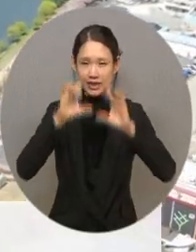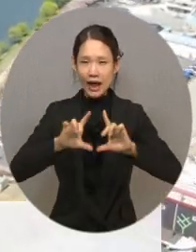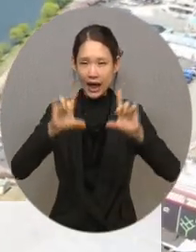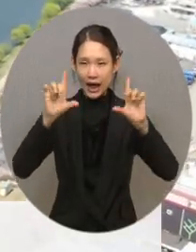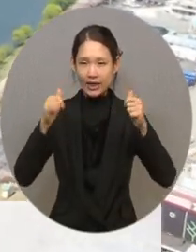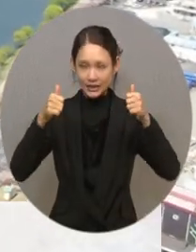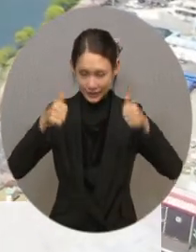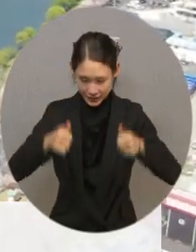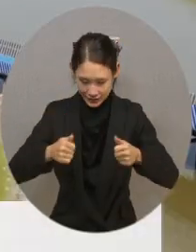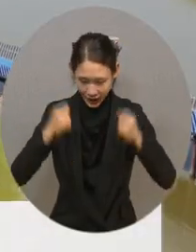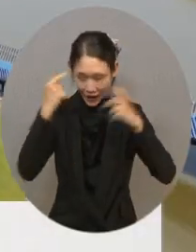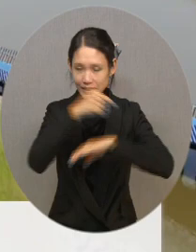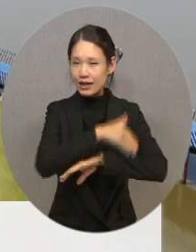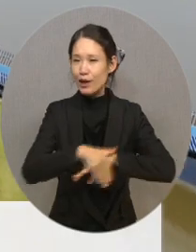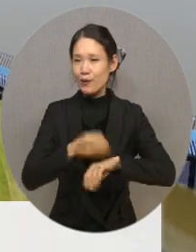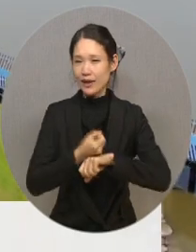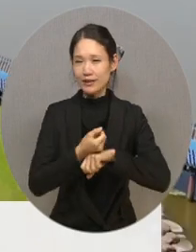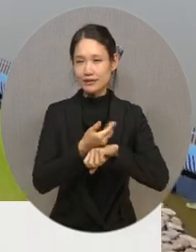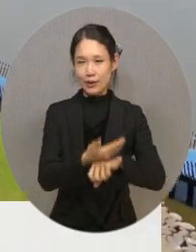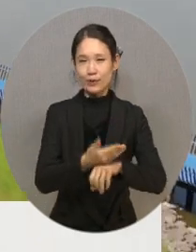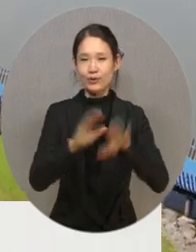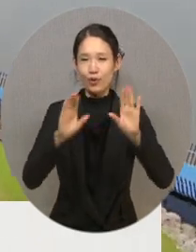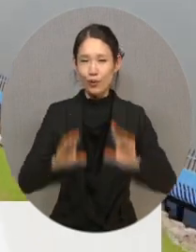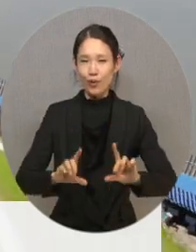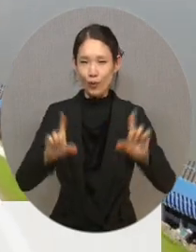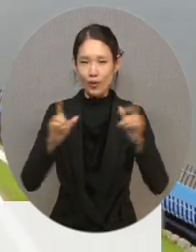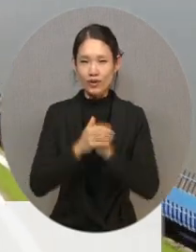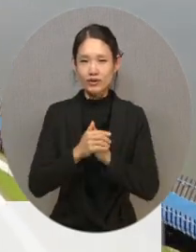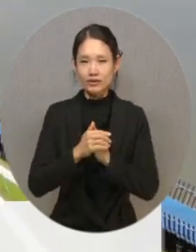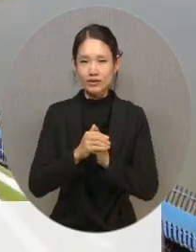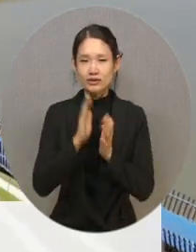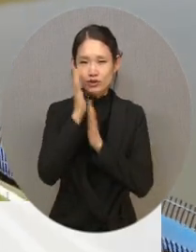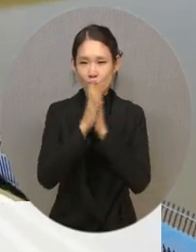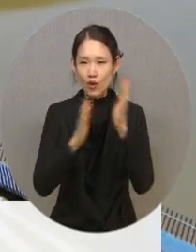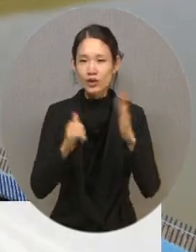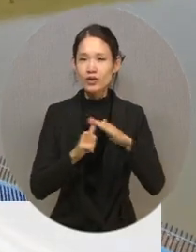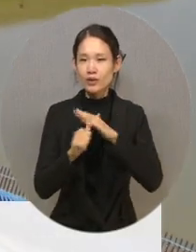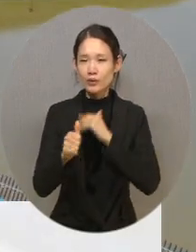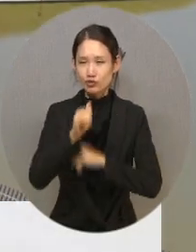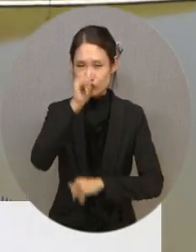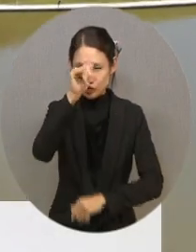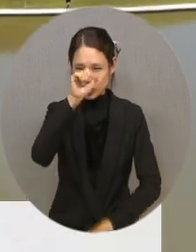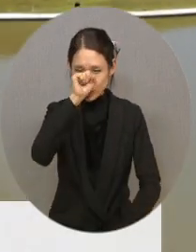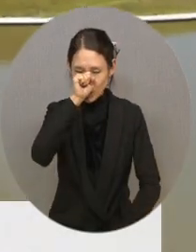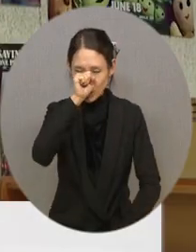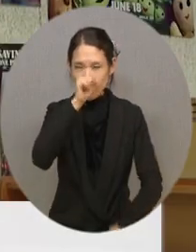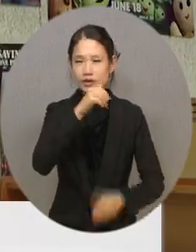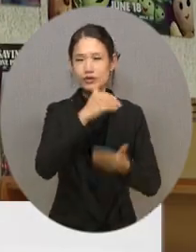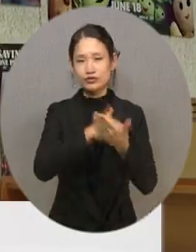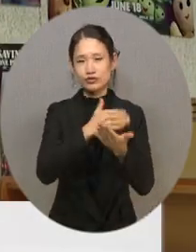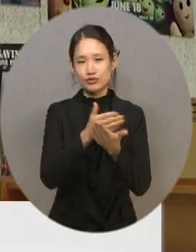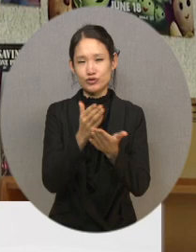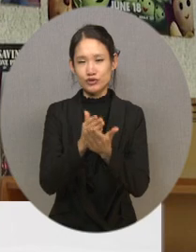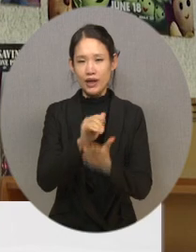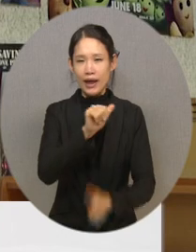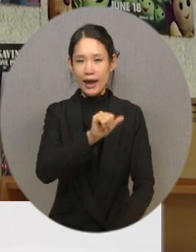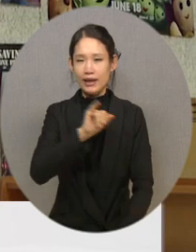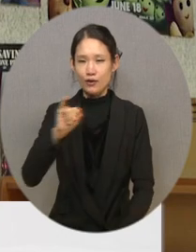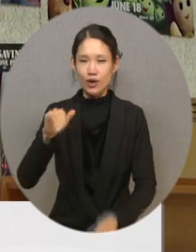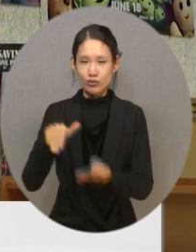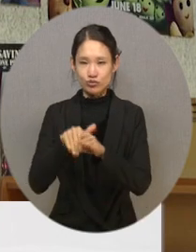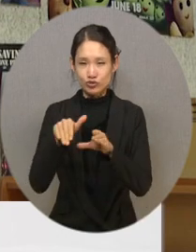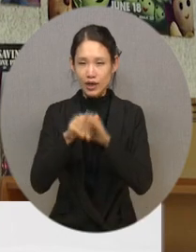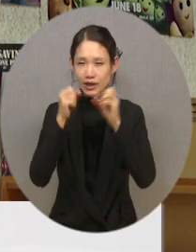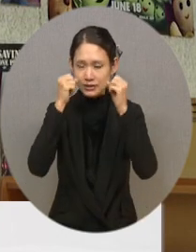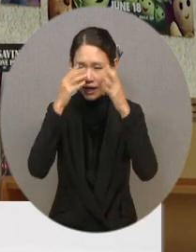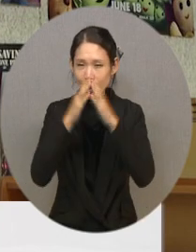계획을 전합니다. 순천시는 올해 생태와 정원으로 대표되는 우수한 아날로그적 요소에 AI와 문화라는 새로운